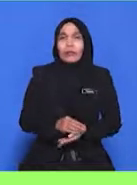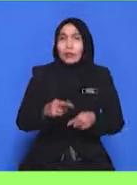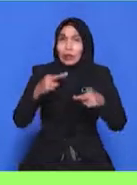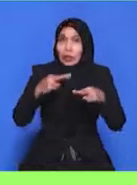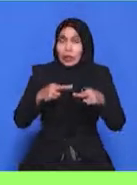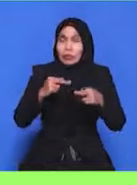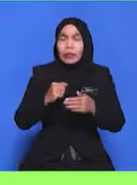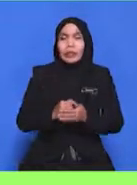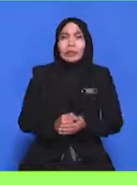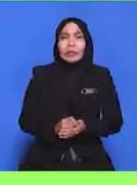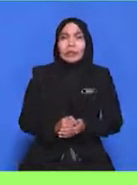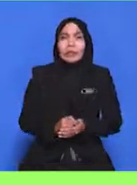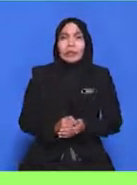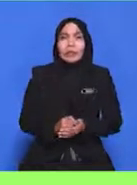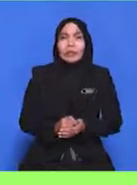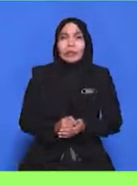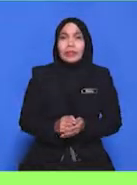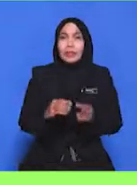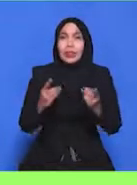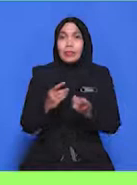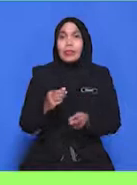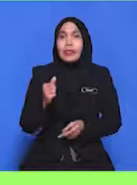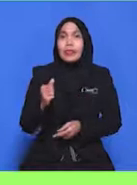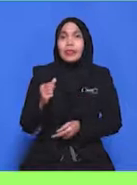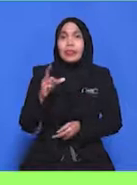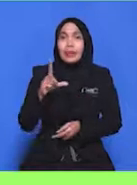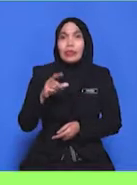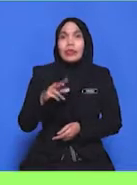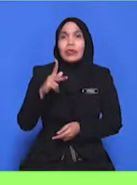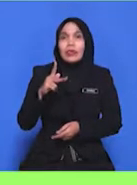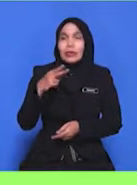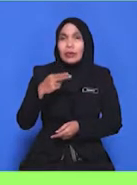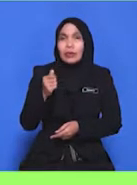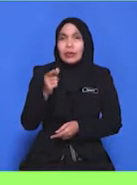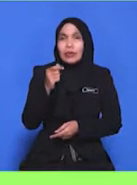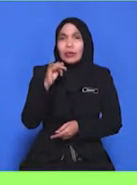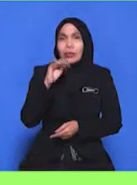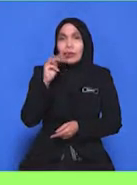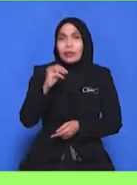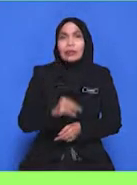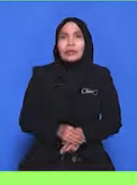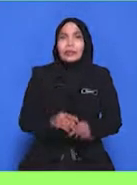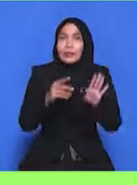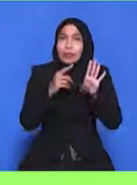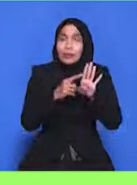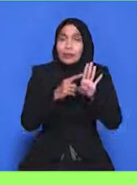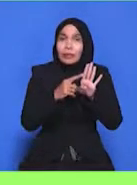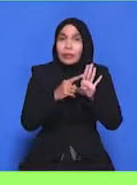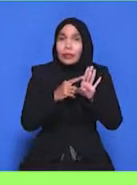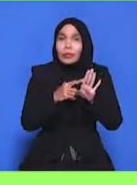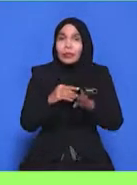yang disebut sebagai Dewan Al-Khatim. Yang keempat, beliau menubuhkan Jabatan